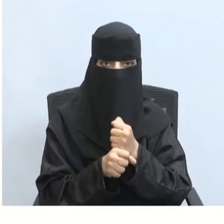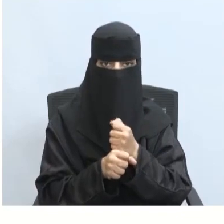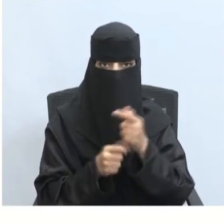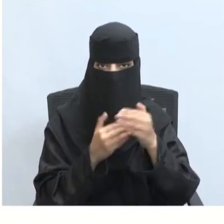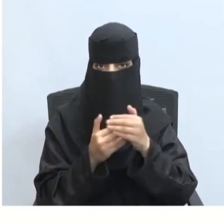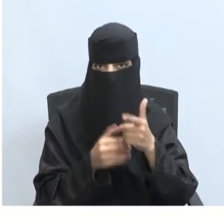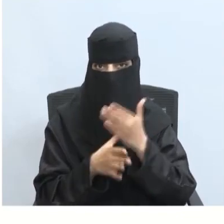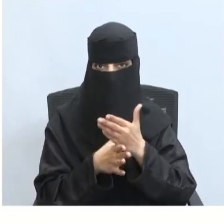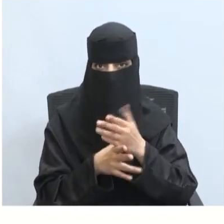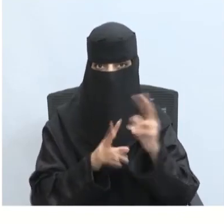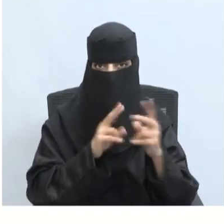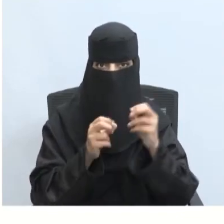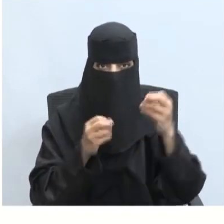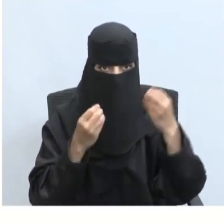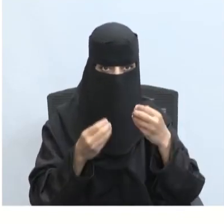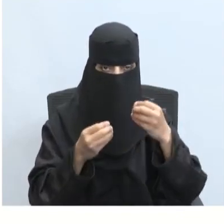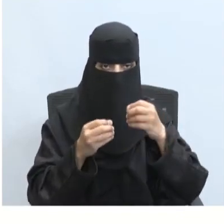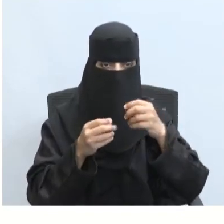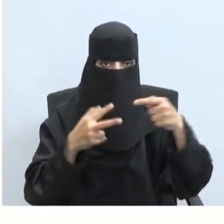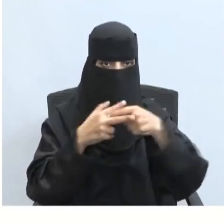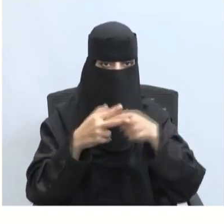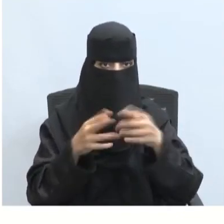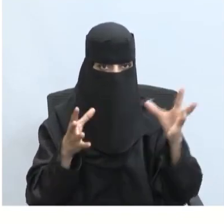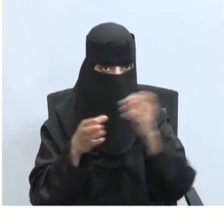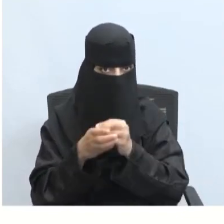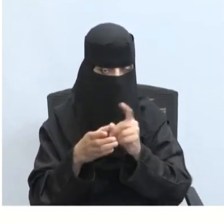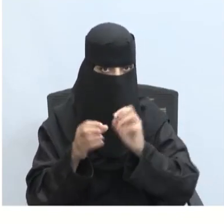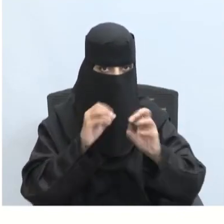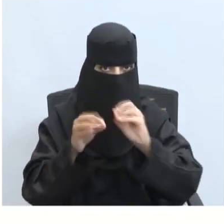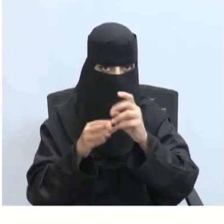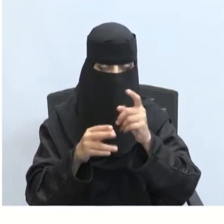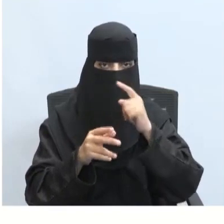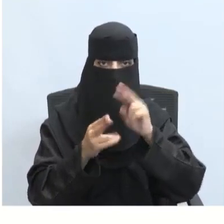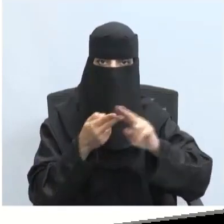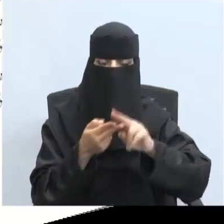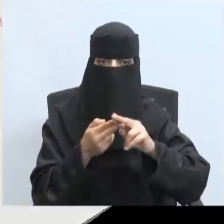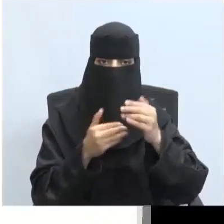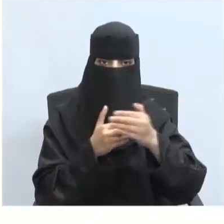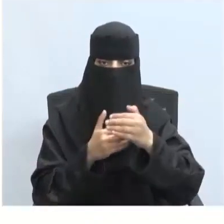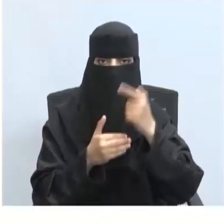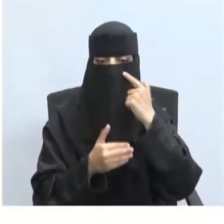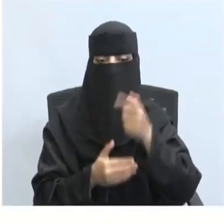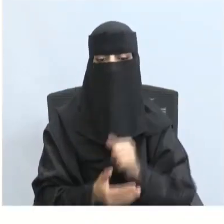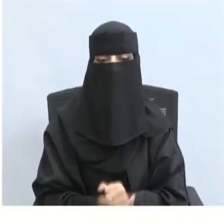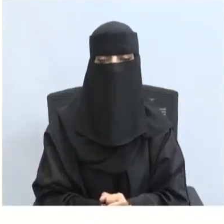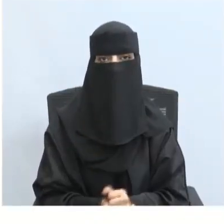المقعره تفرق الضوء تكون صور خياليه وتعالج قصر